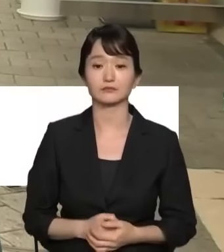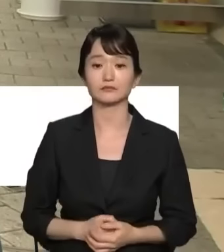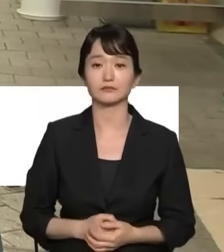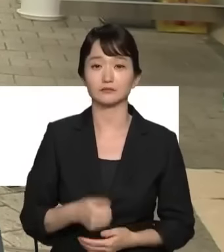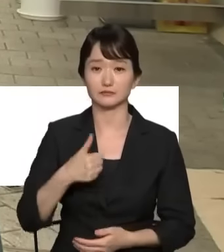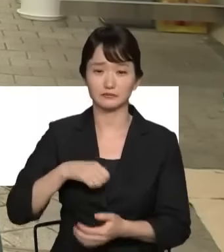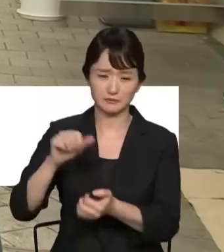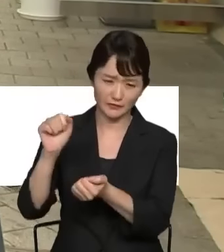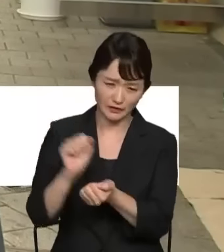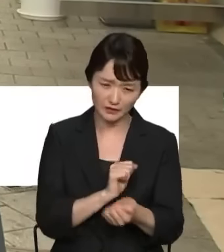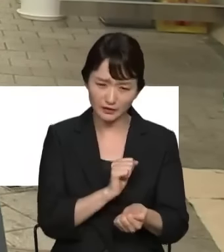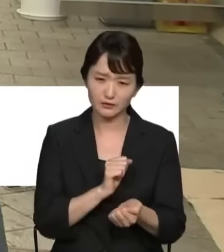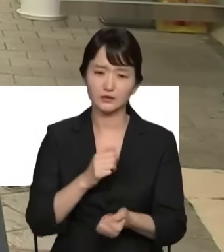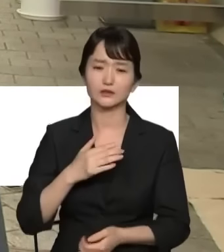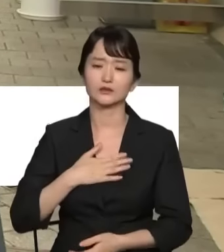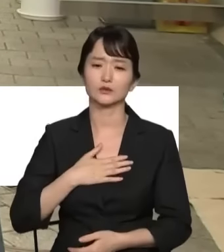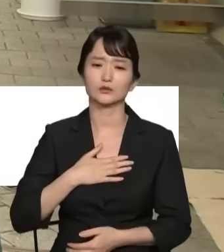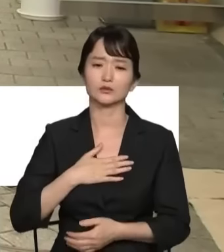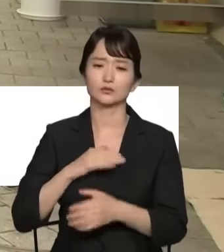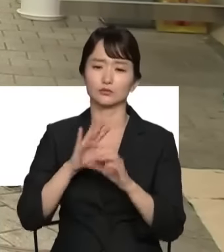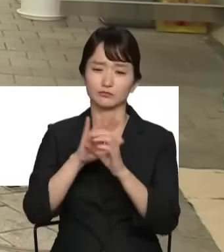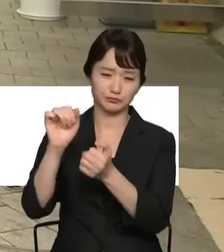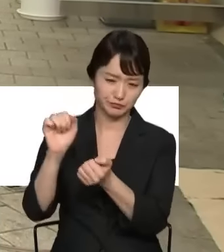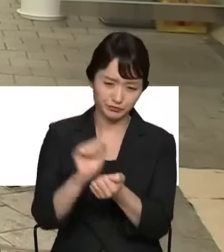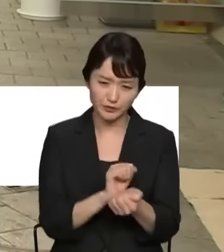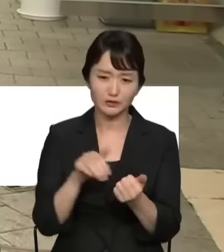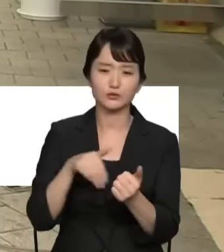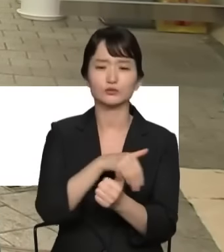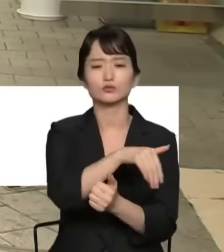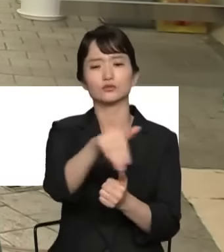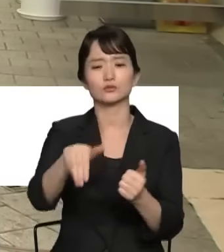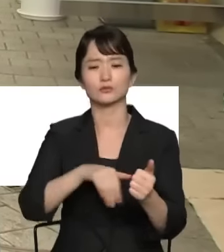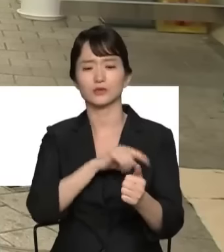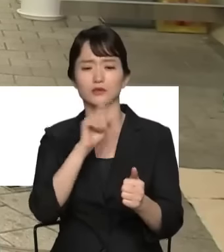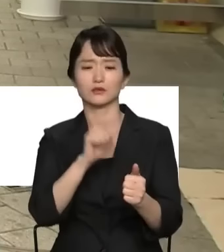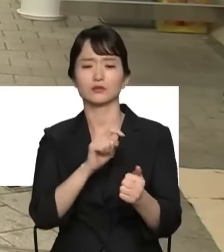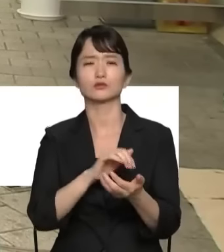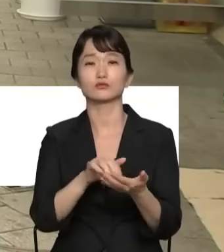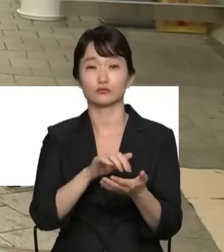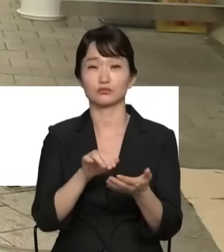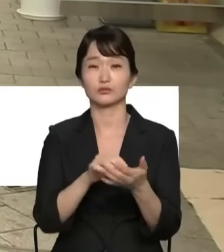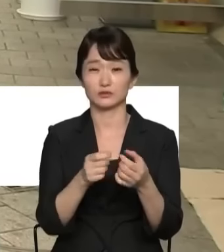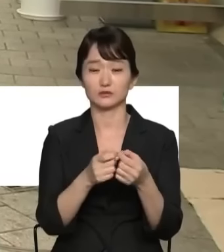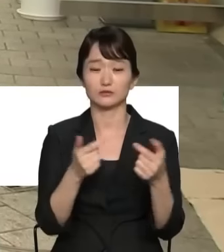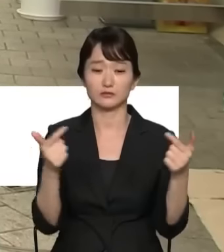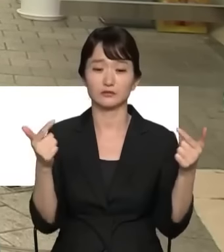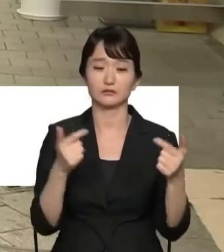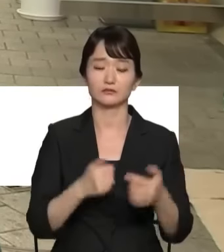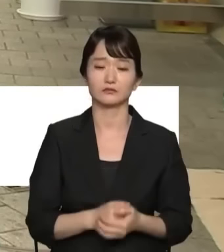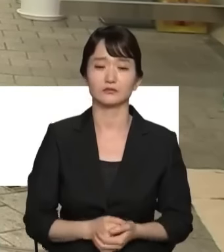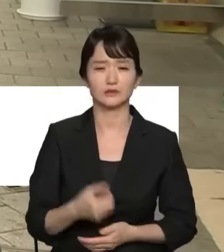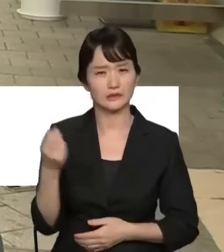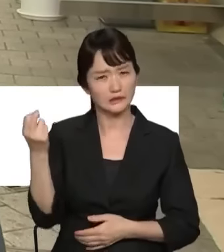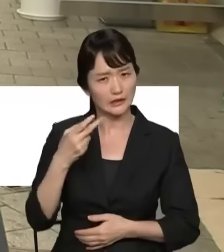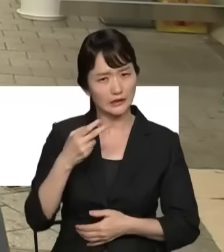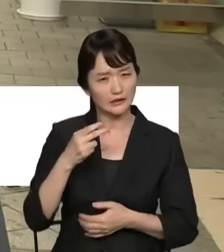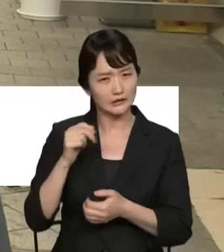뭐 아들도 걸리기도 하고 저도 걸리기도 하고 주변에 걸리는 분들이 은근히 생기더라고요 그래서 다시